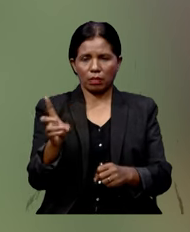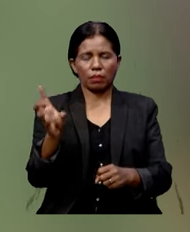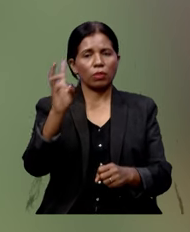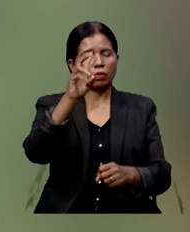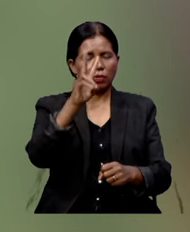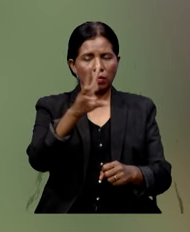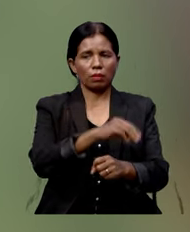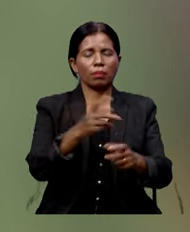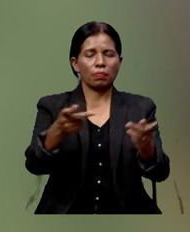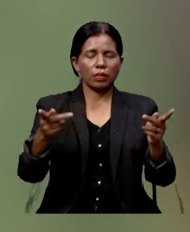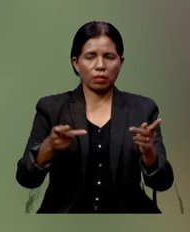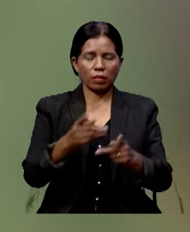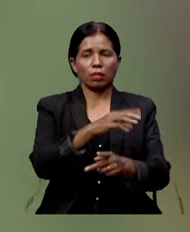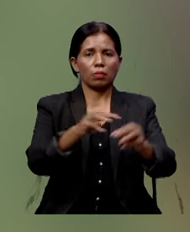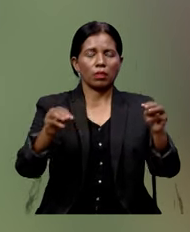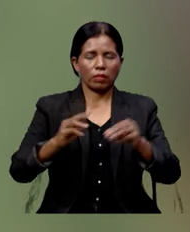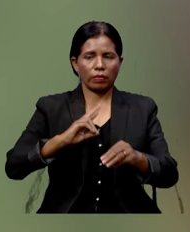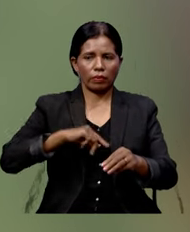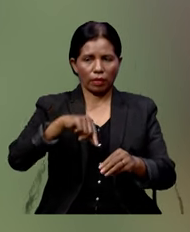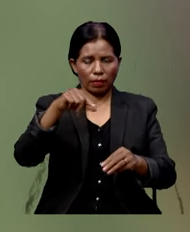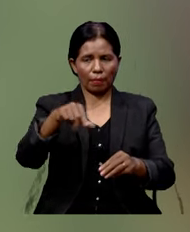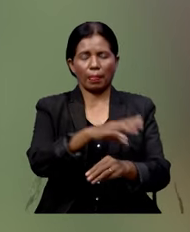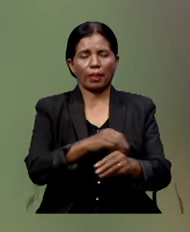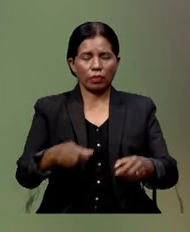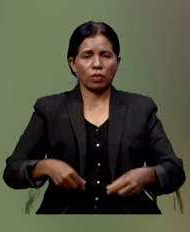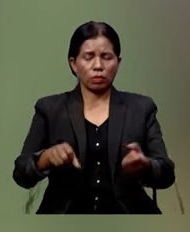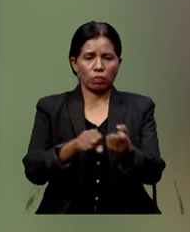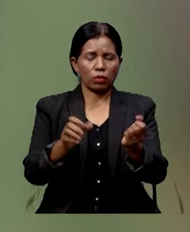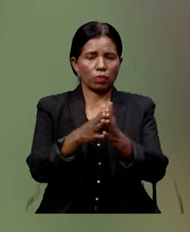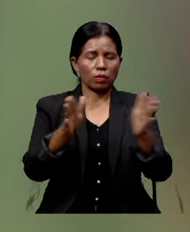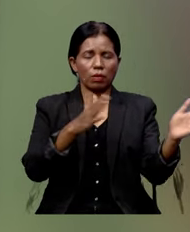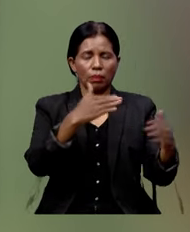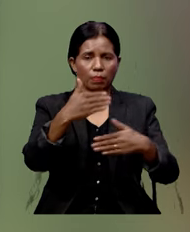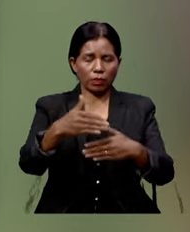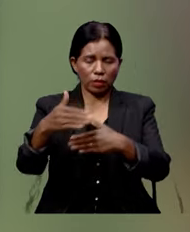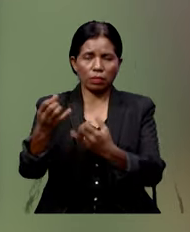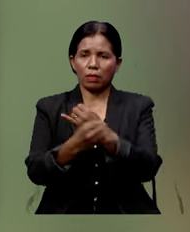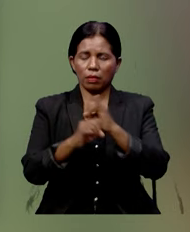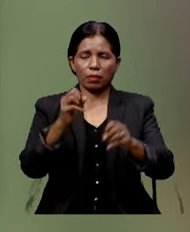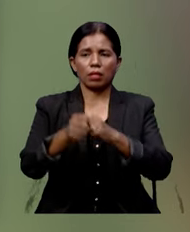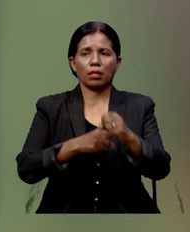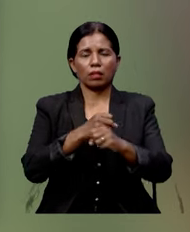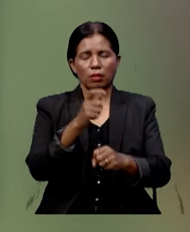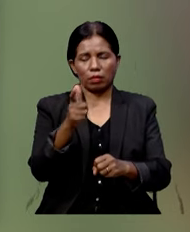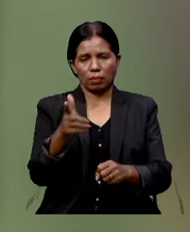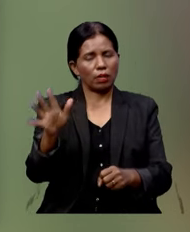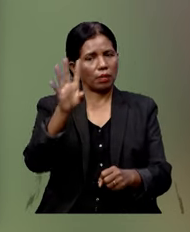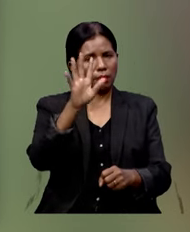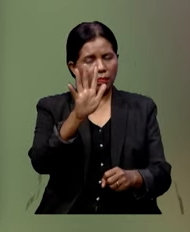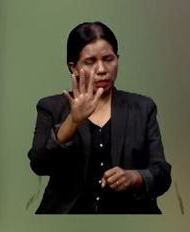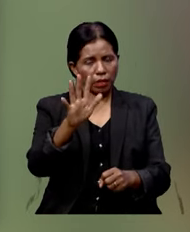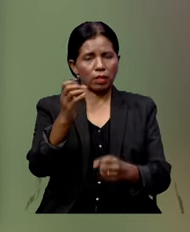makadiki pos administratif Watulari munisipi Vikeke Maucalo fo kontribusang bot iha proses luta bai independensia durante tinang ro resin hat no bangira Timor